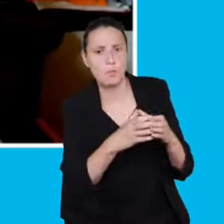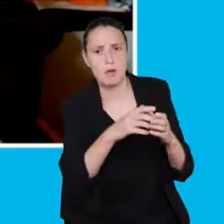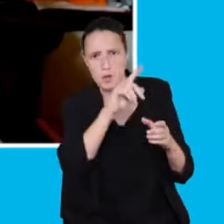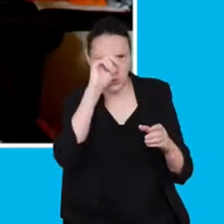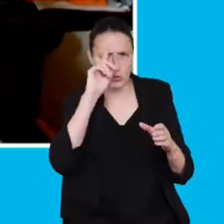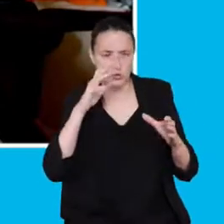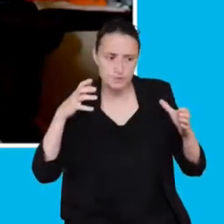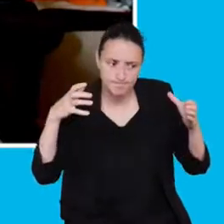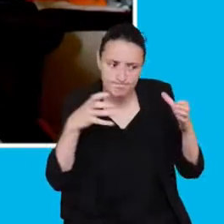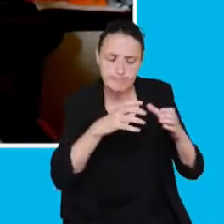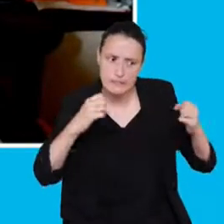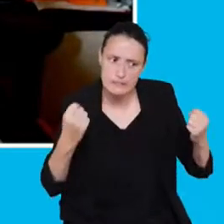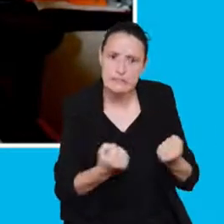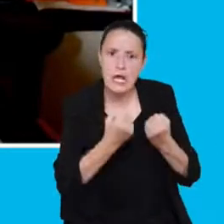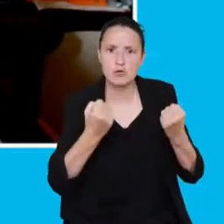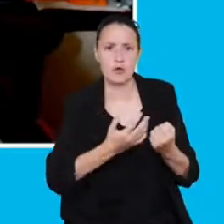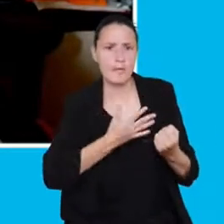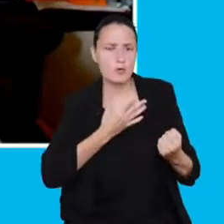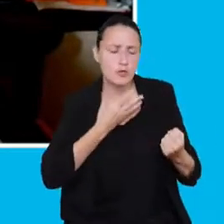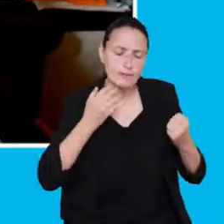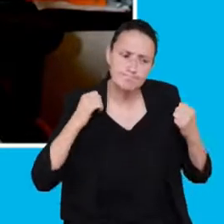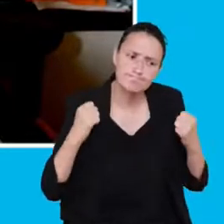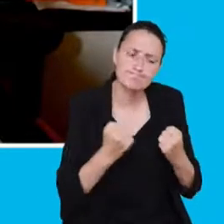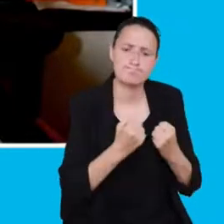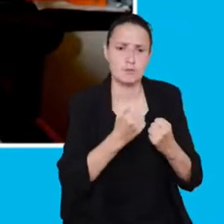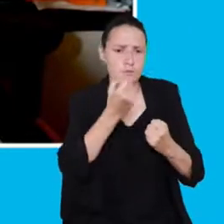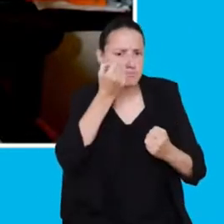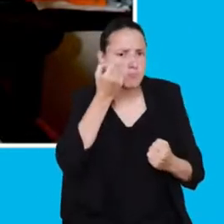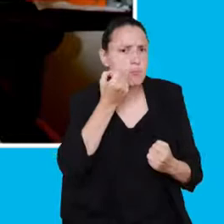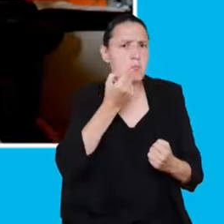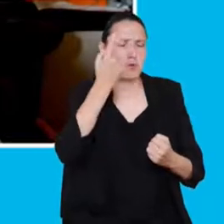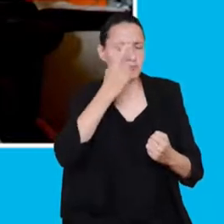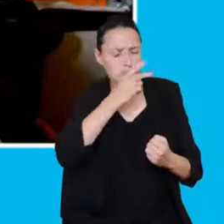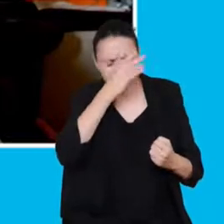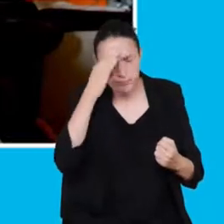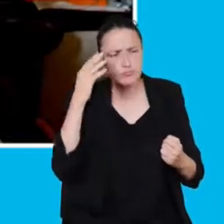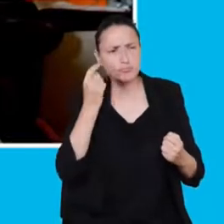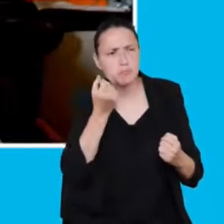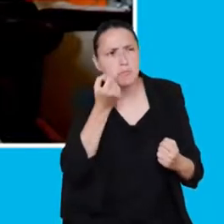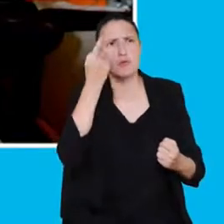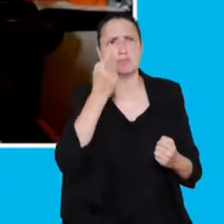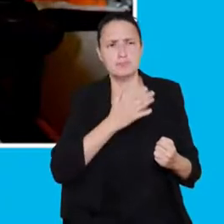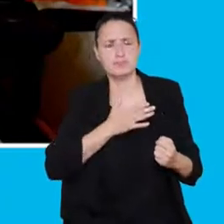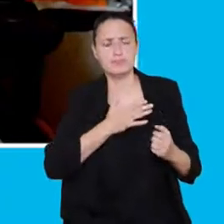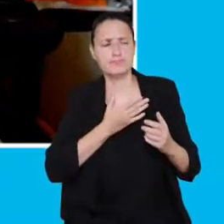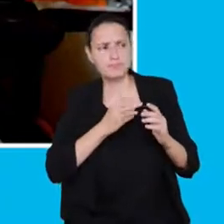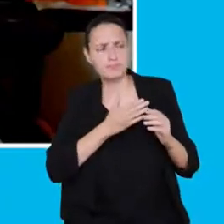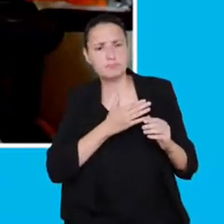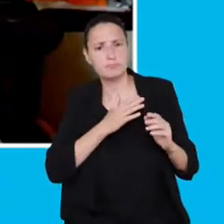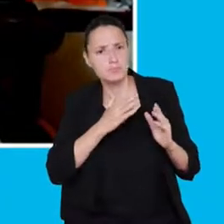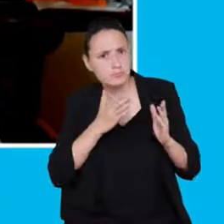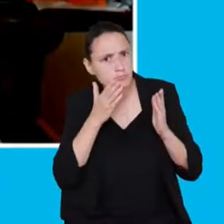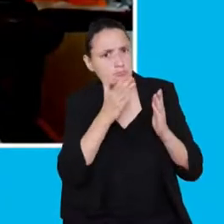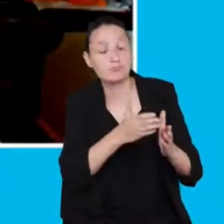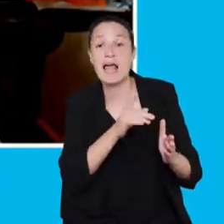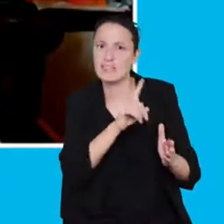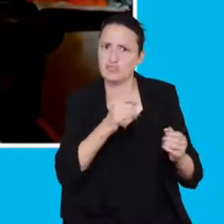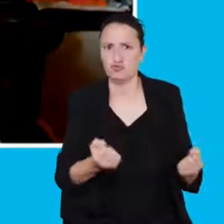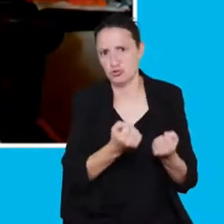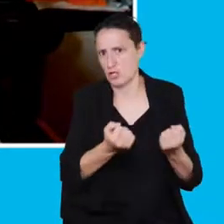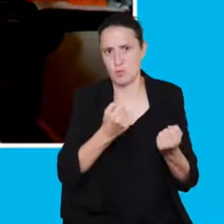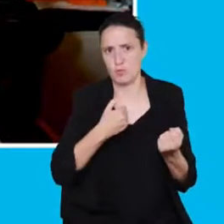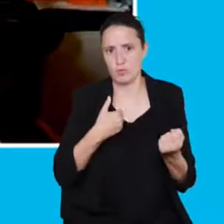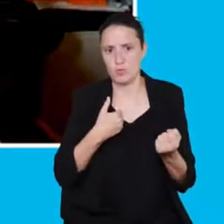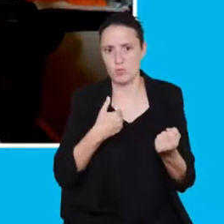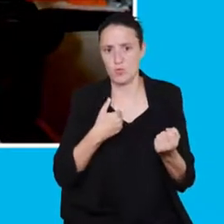naprawdę zaangażowanych emocjonalnie, ideowo w tą sprawę. I jednak działał, znaczy są, ja w tej